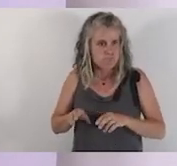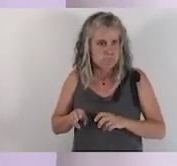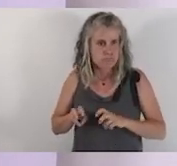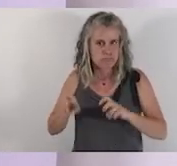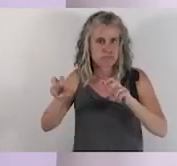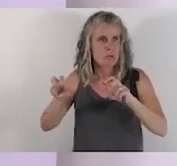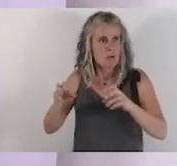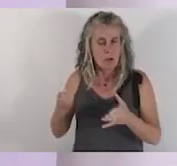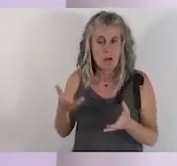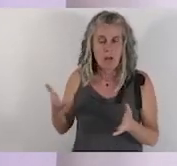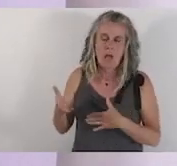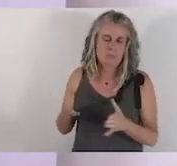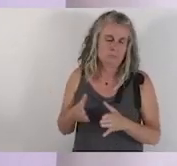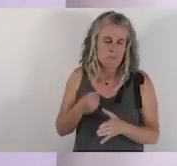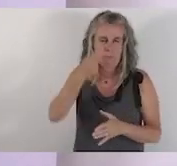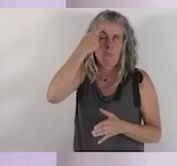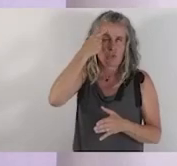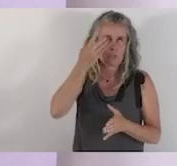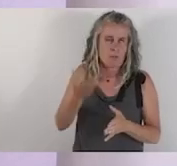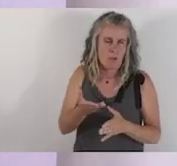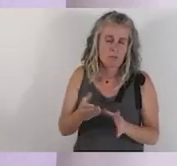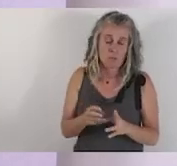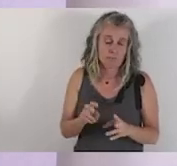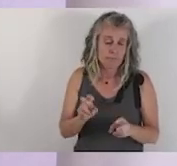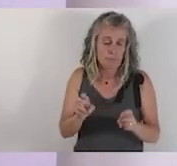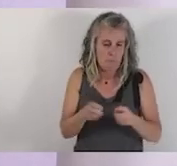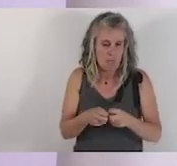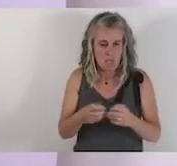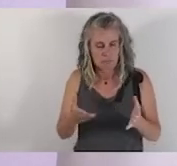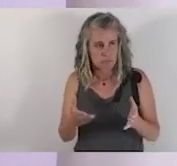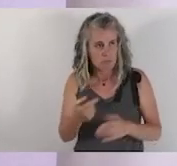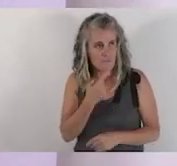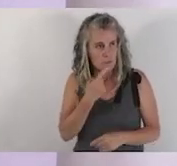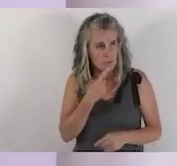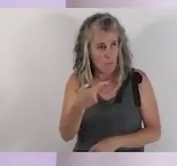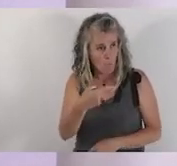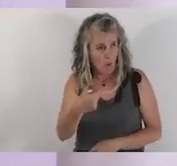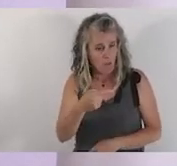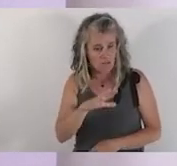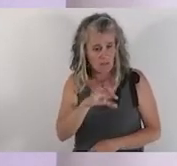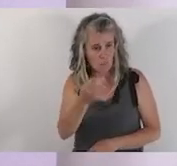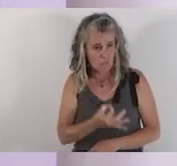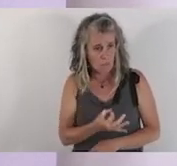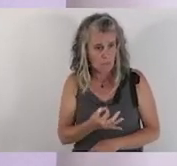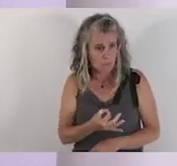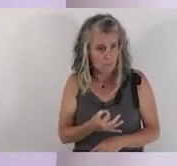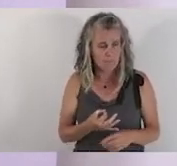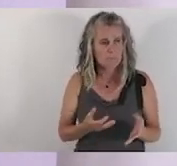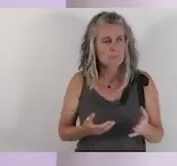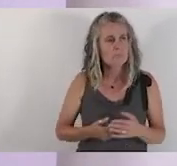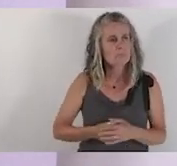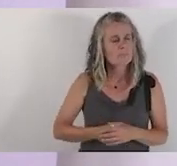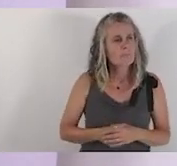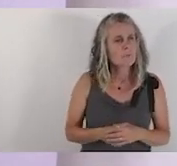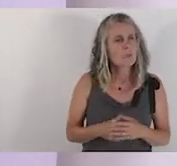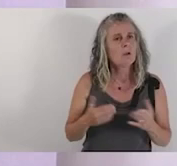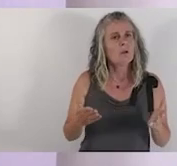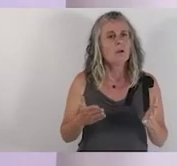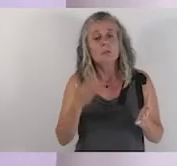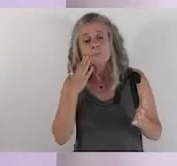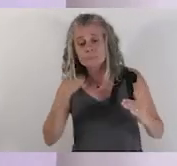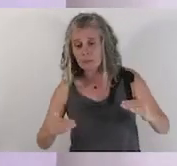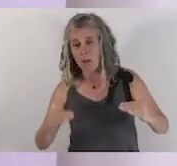Les inflations sont quand même limitées à moins de 5% sur la plupart des tarifs, et ils sont liés, quand c'est le plus haut, aussi à